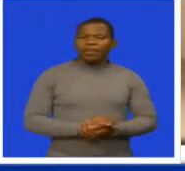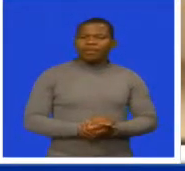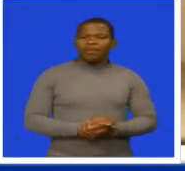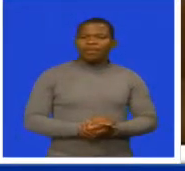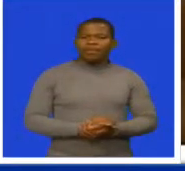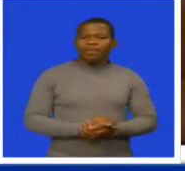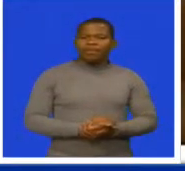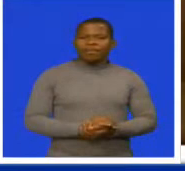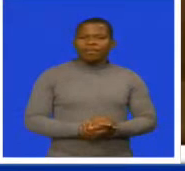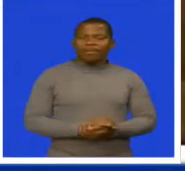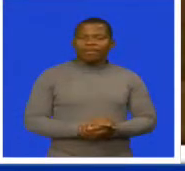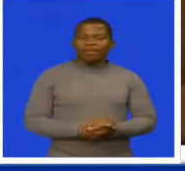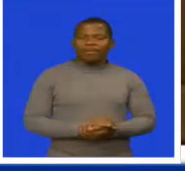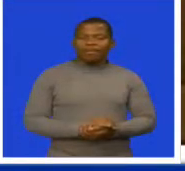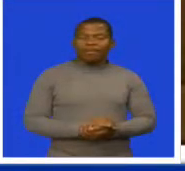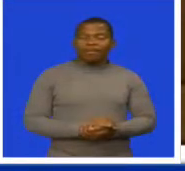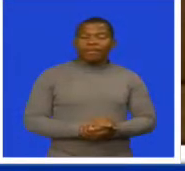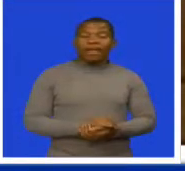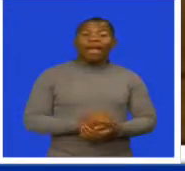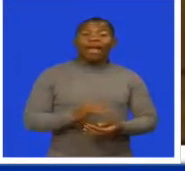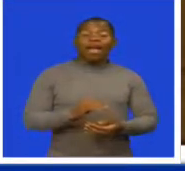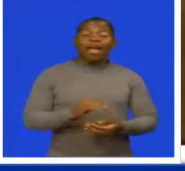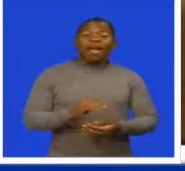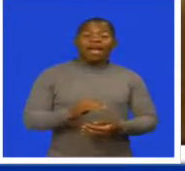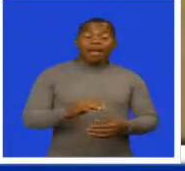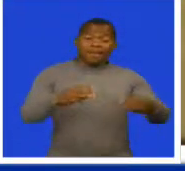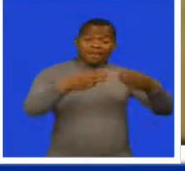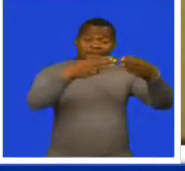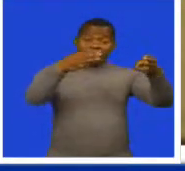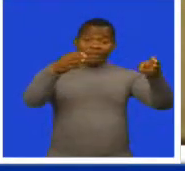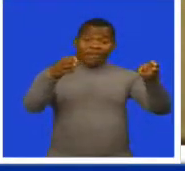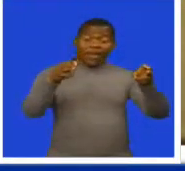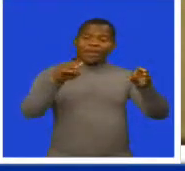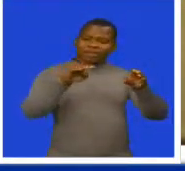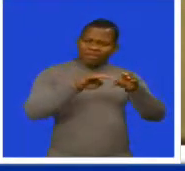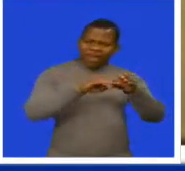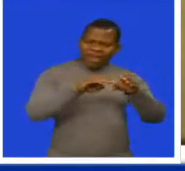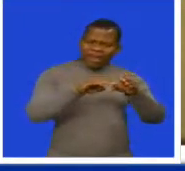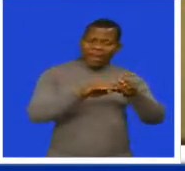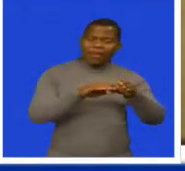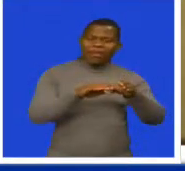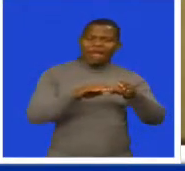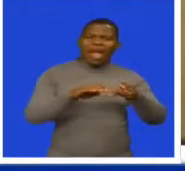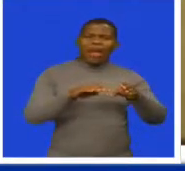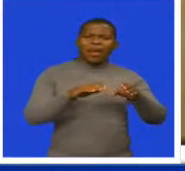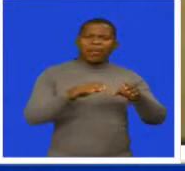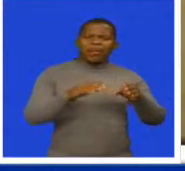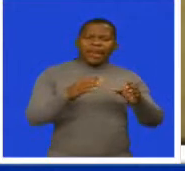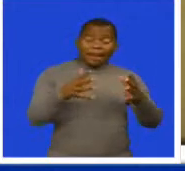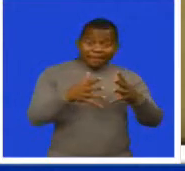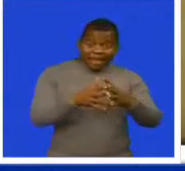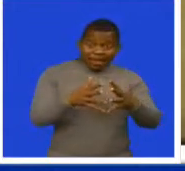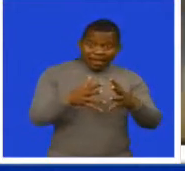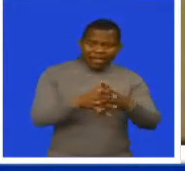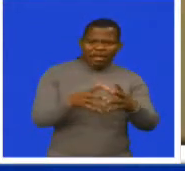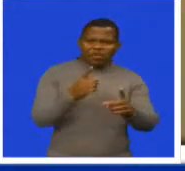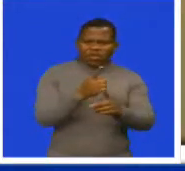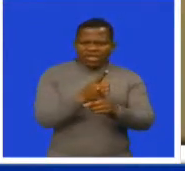letiphathelene nemsebenti weparlamente. Maphalane weparlamente Benedict Xaba uthi balungiselela kwakha luhlelo